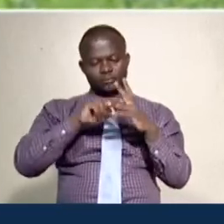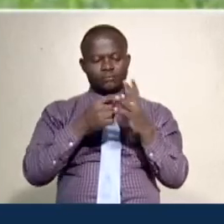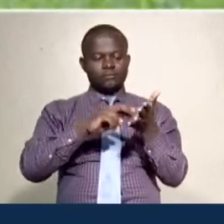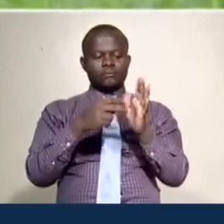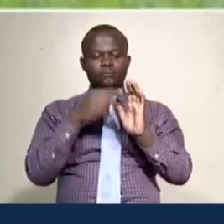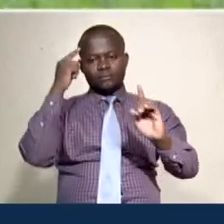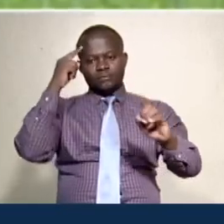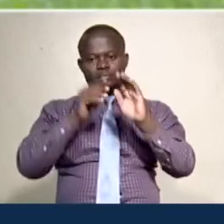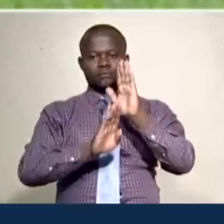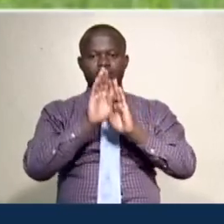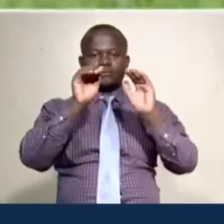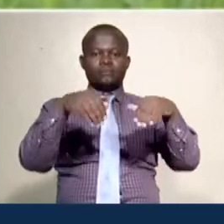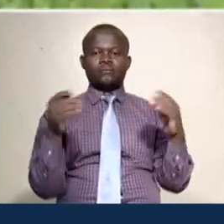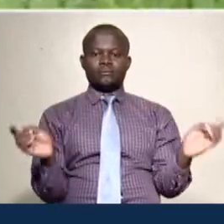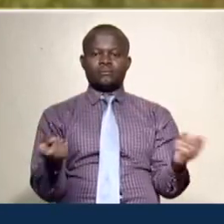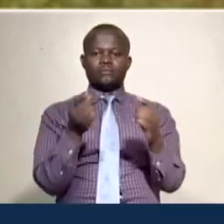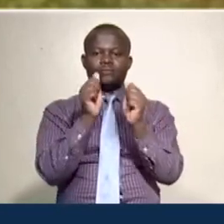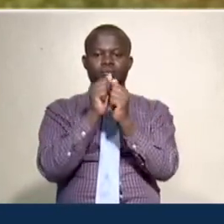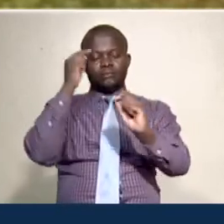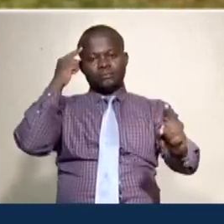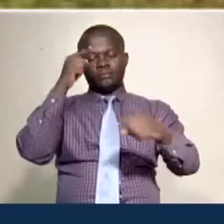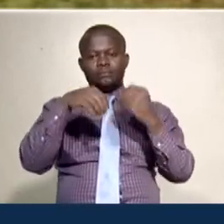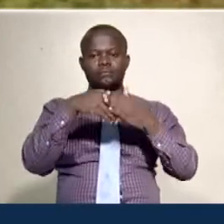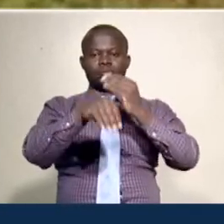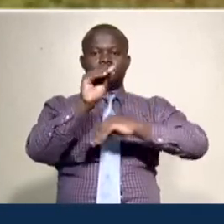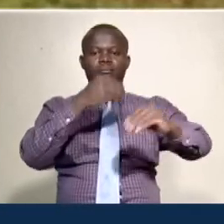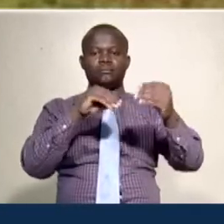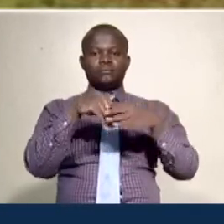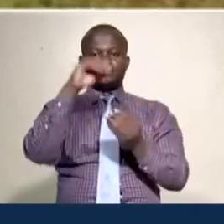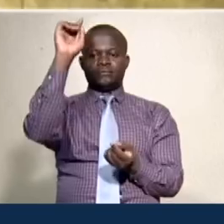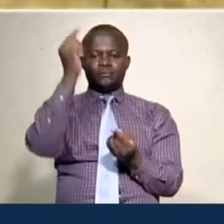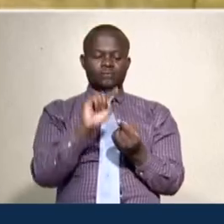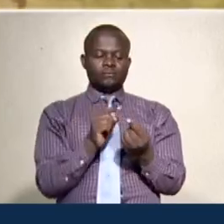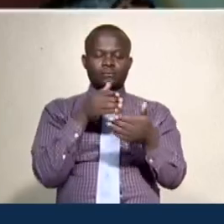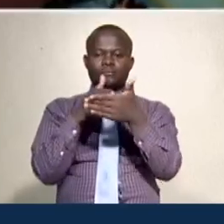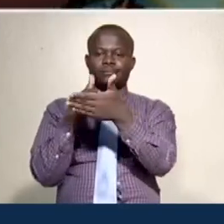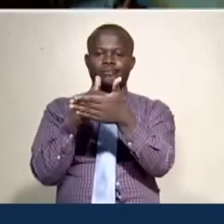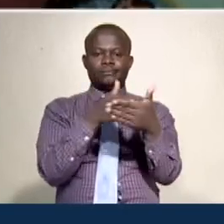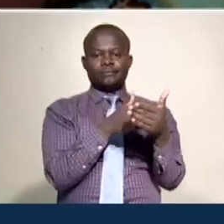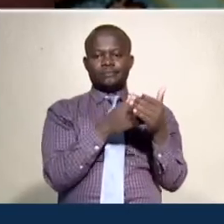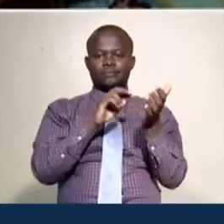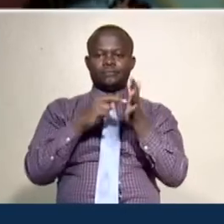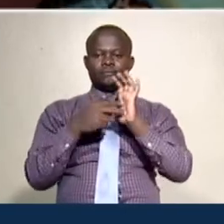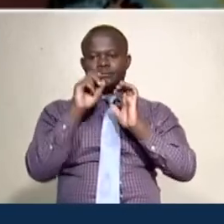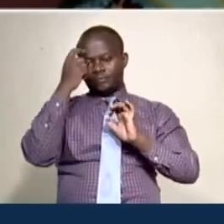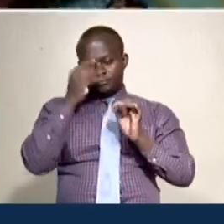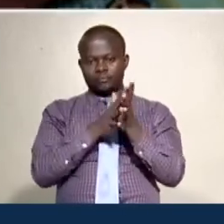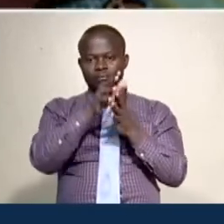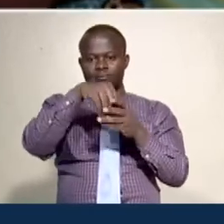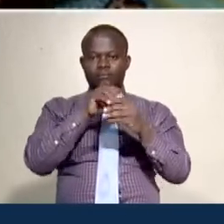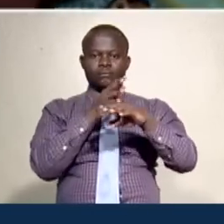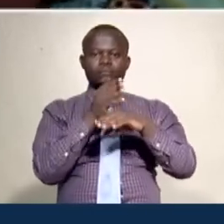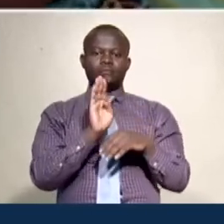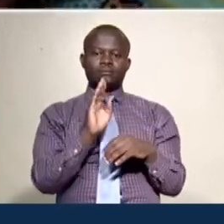ugamije guteza imbere ubuhinzi n'ubworozi bigamije ubucuruzi no kugabanya ibibubangamira n'umushinga leta yashoye magira kuri